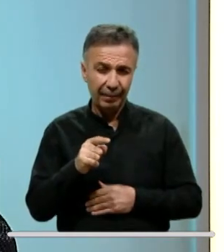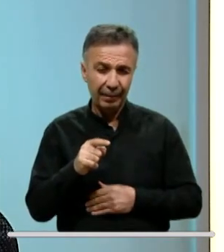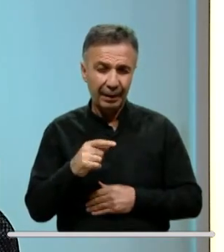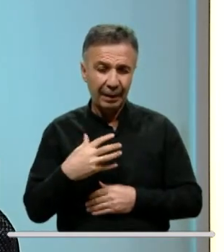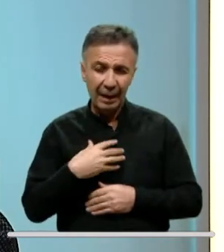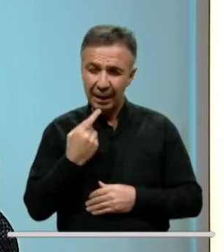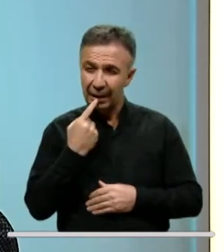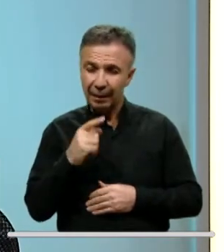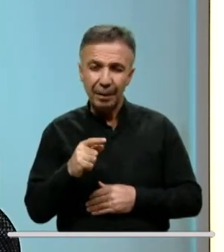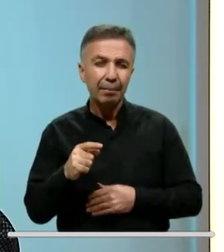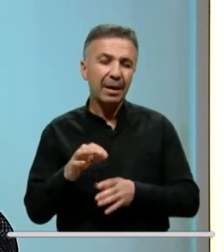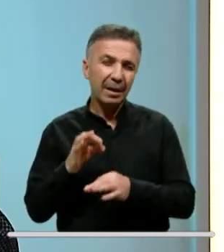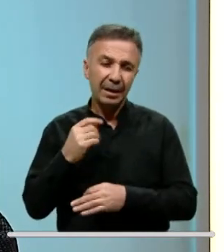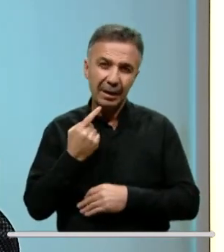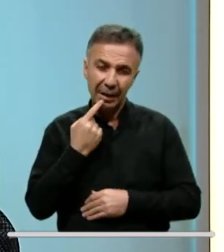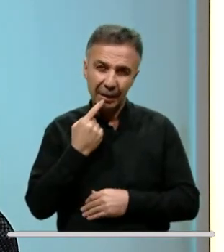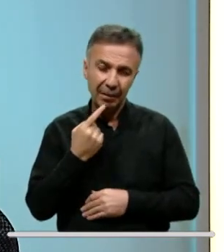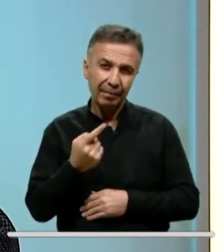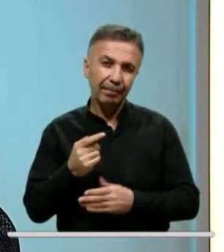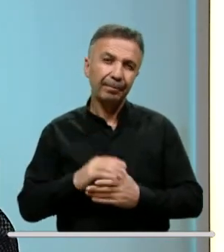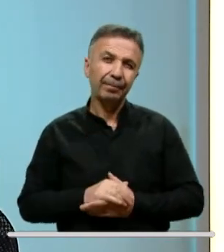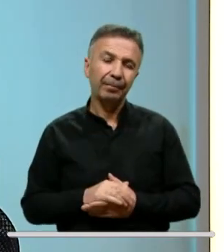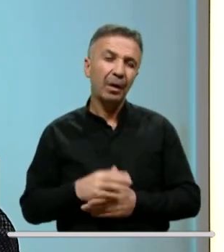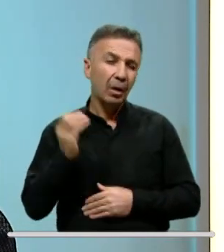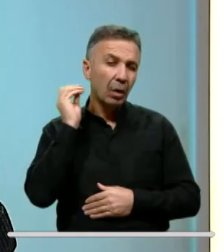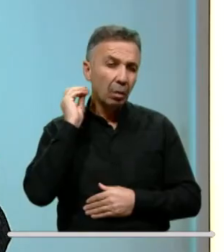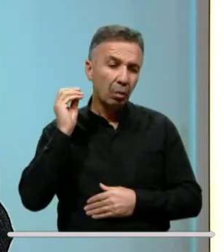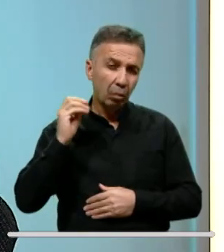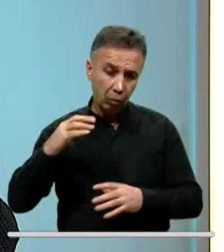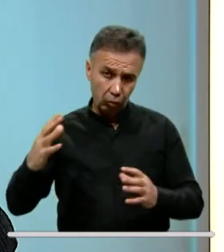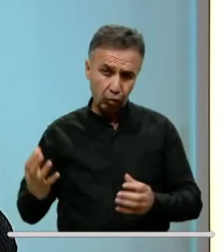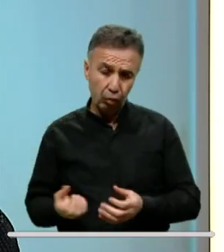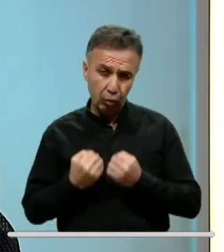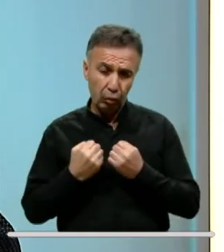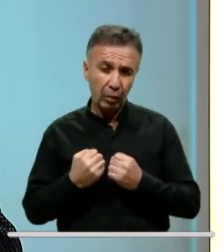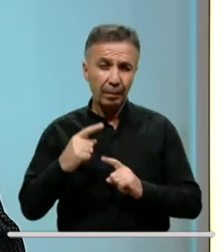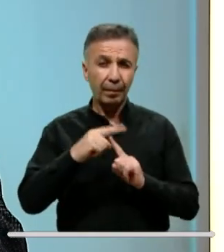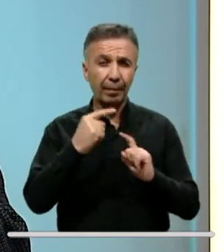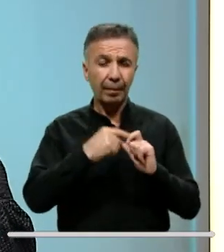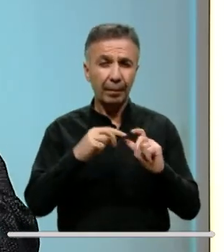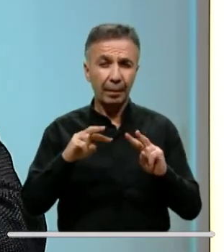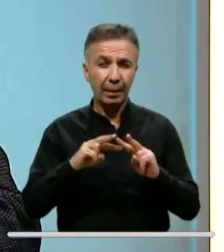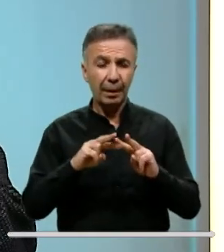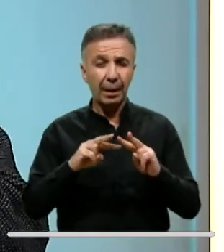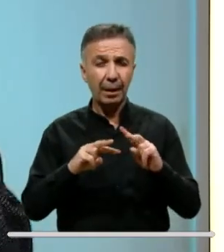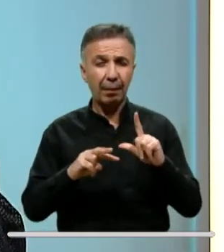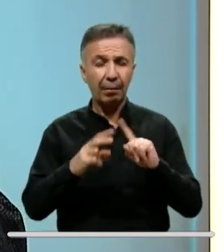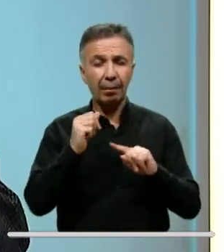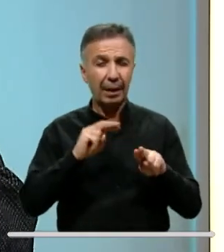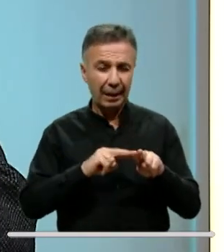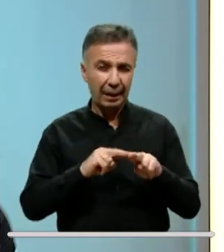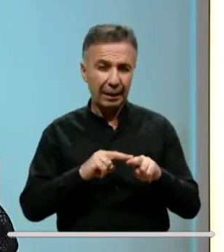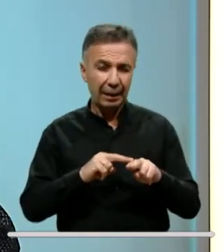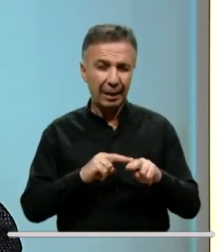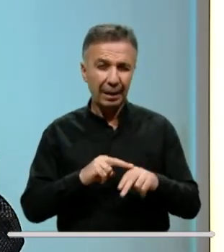bilil bir vatandaş size ne yaptı bu durumdan borcunu kurtardı yani çünkü temlik diye bir şey var ya onu da hatırlatarak bilgilendirerek